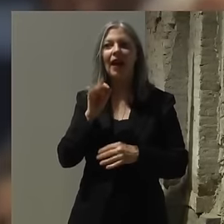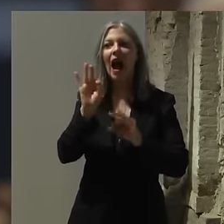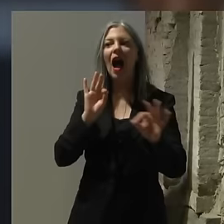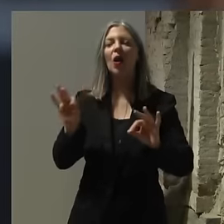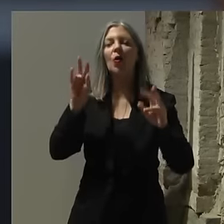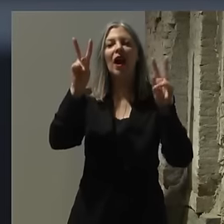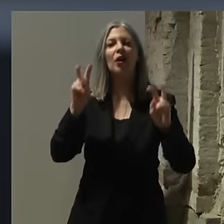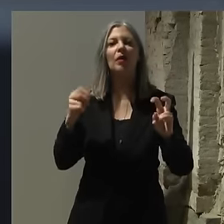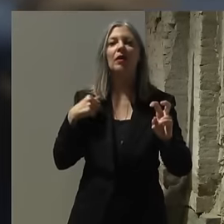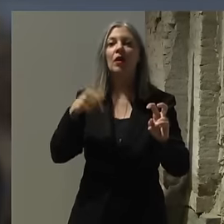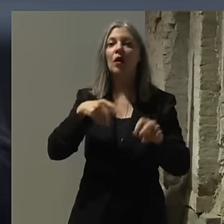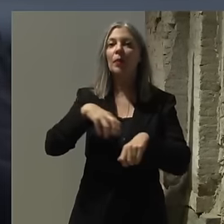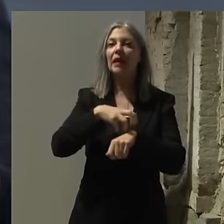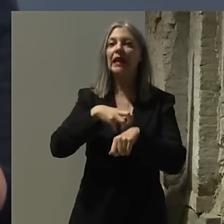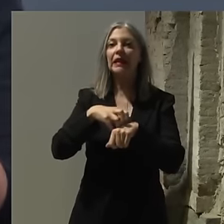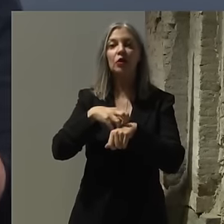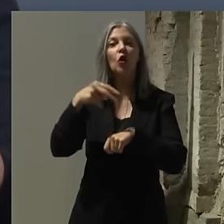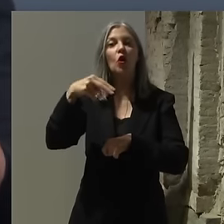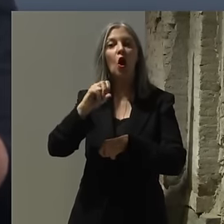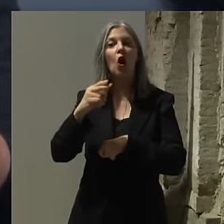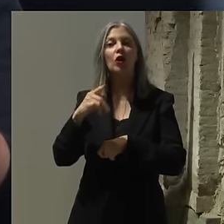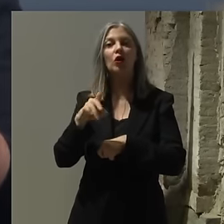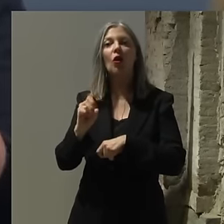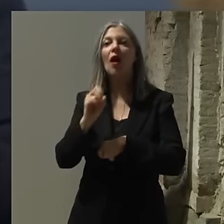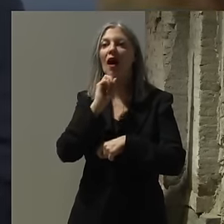ministro Nordio ci ha fatto sapere che non verrà.